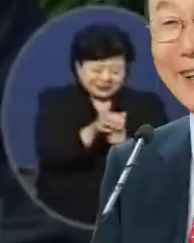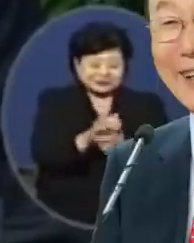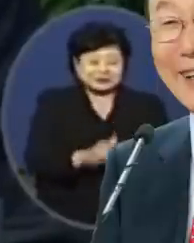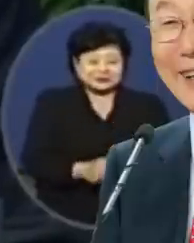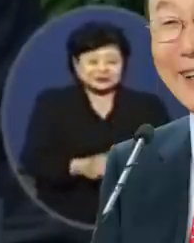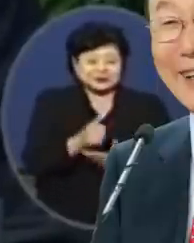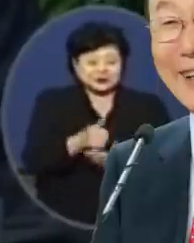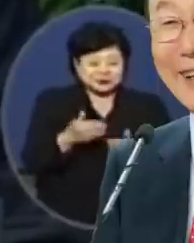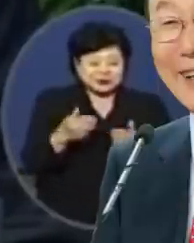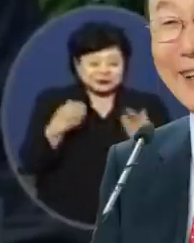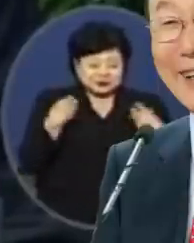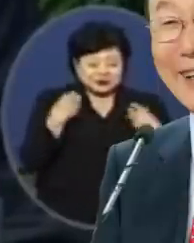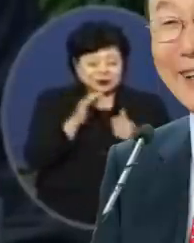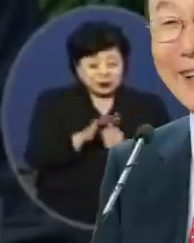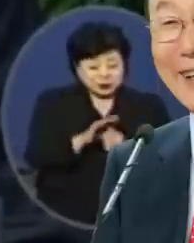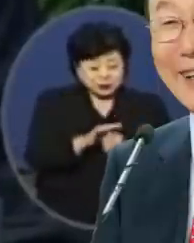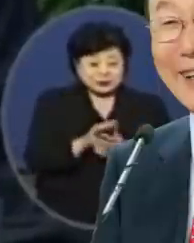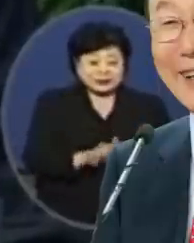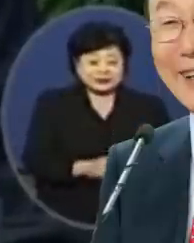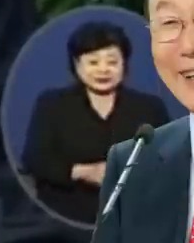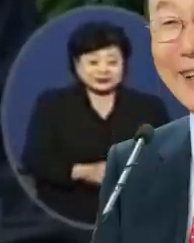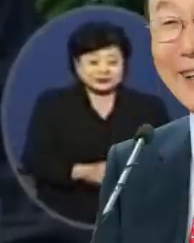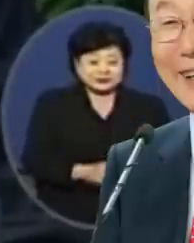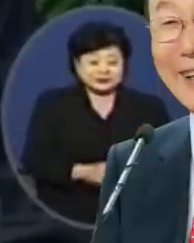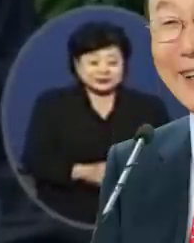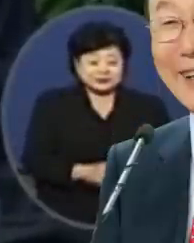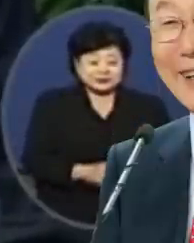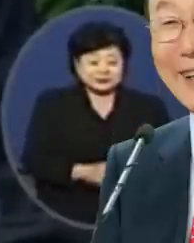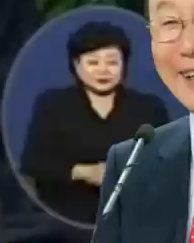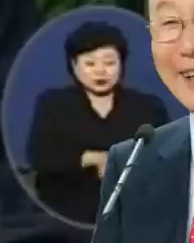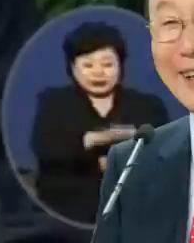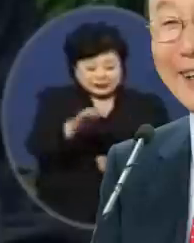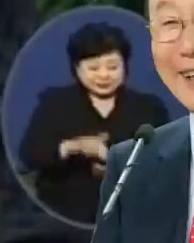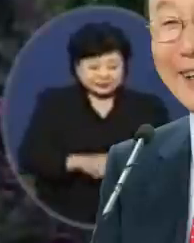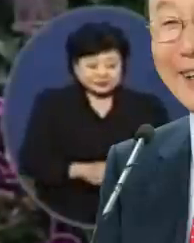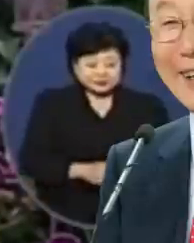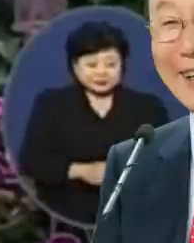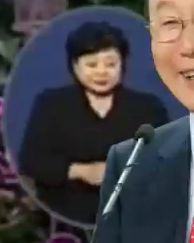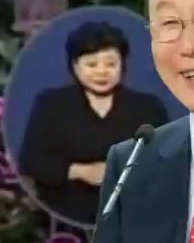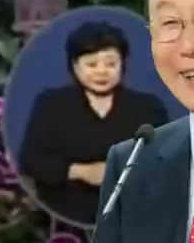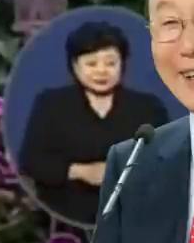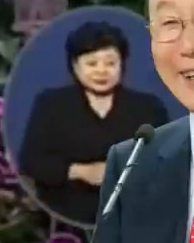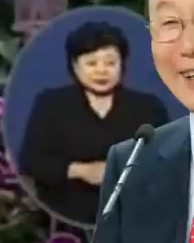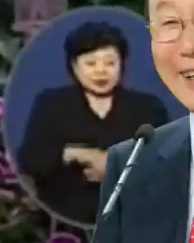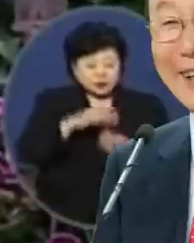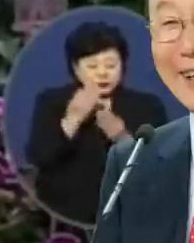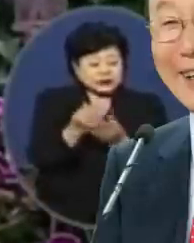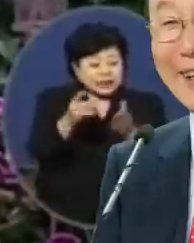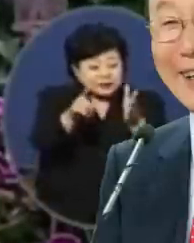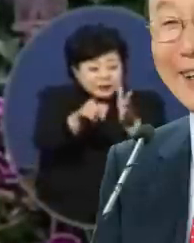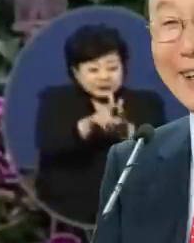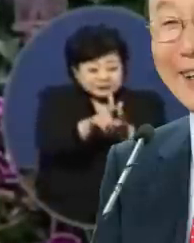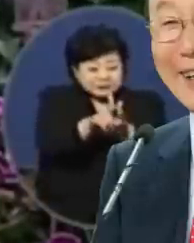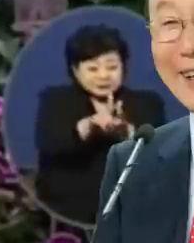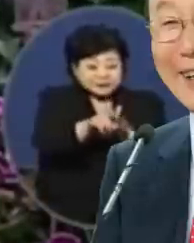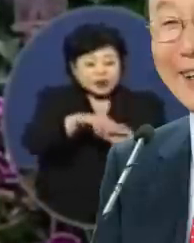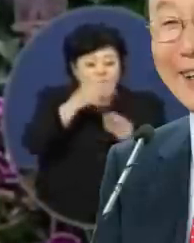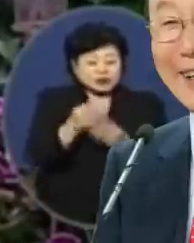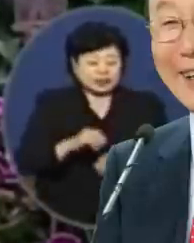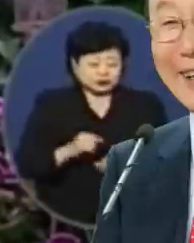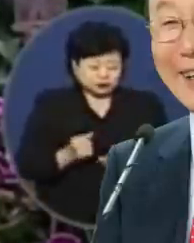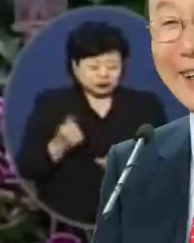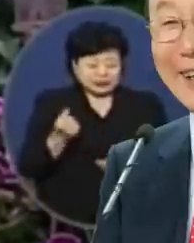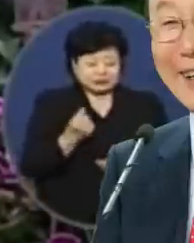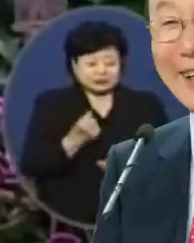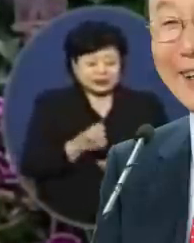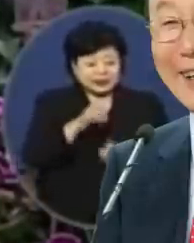하면 주님께서 도와주시는 것입니다. 우리는 절대 믿음, 절대 순종을